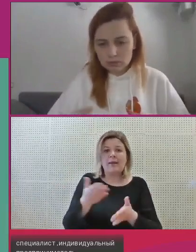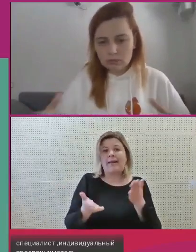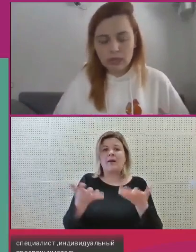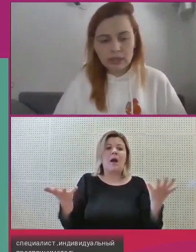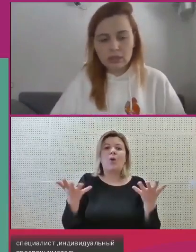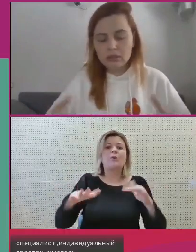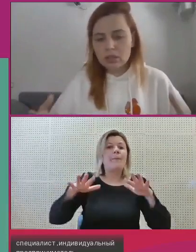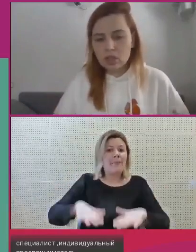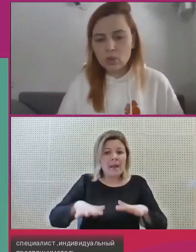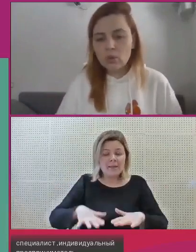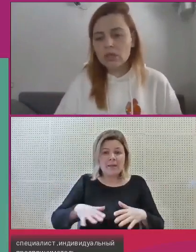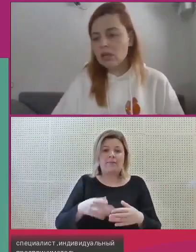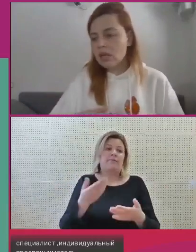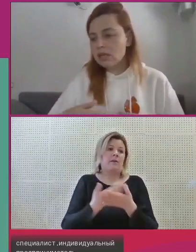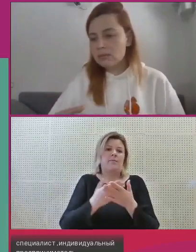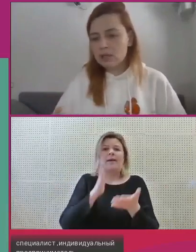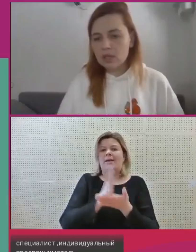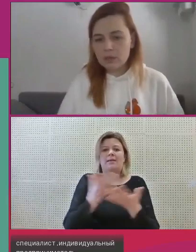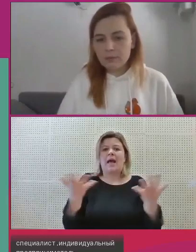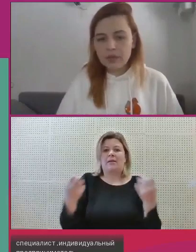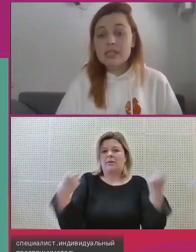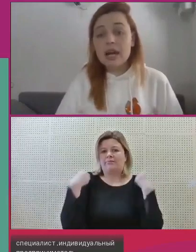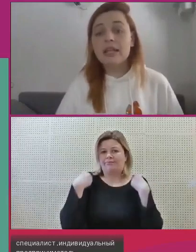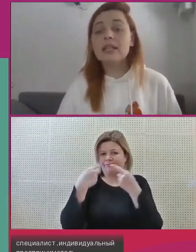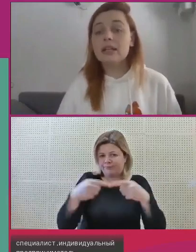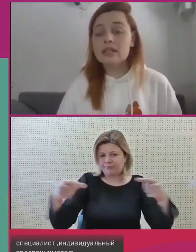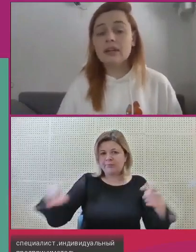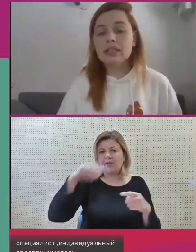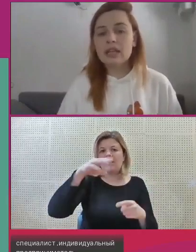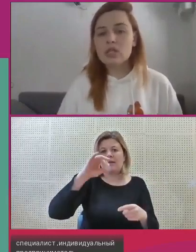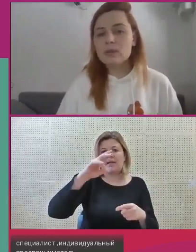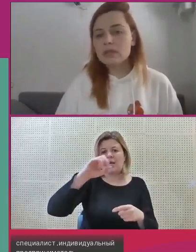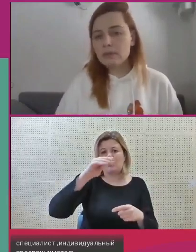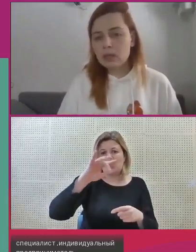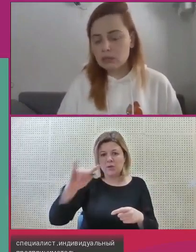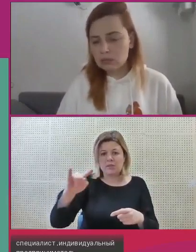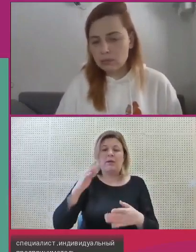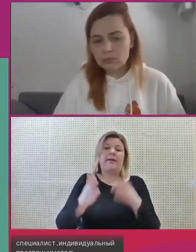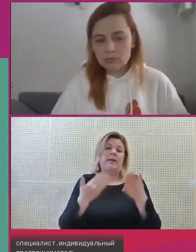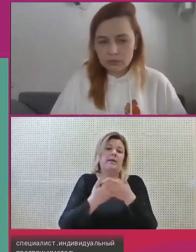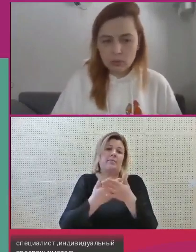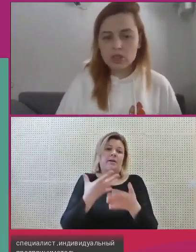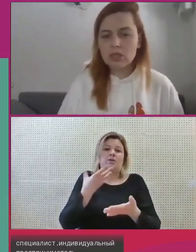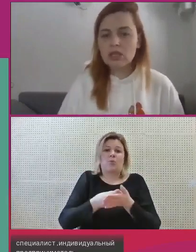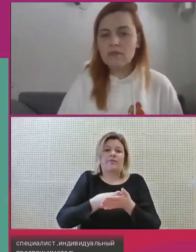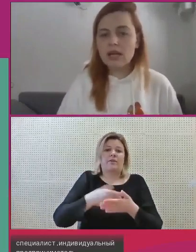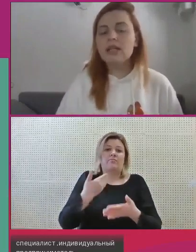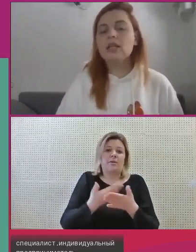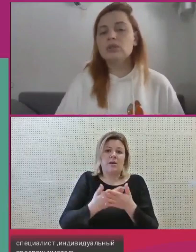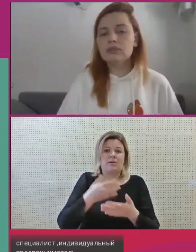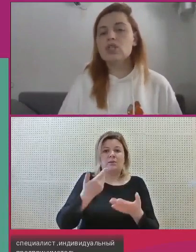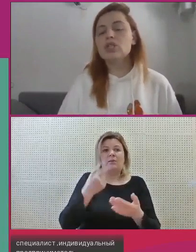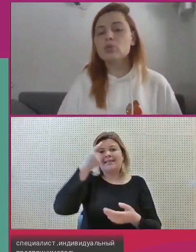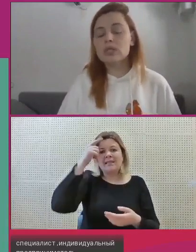то есть какие-то тренажеры, либо знания свои, да, собственно, например, там вы можете тренировать,